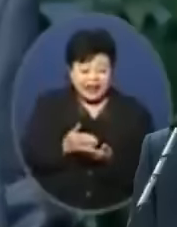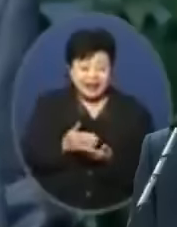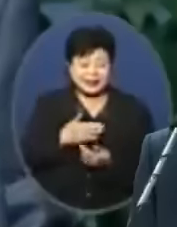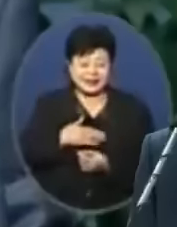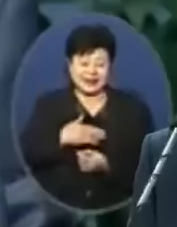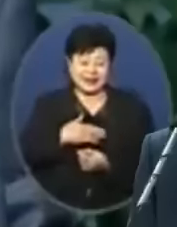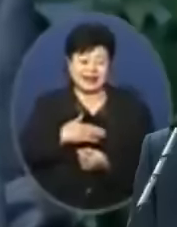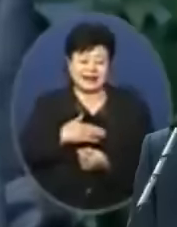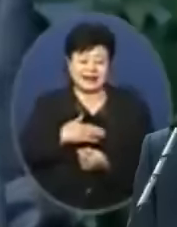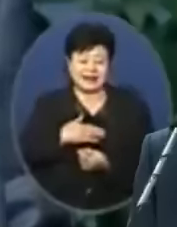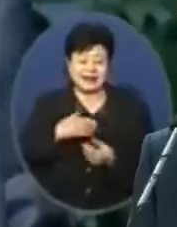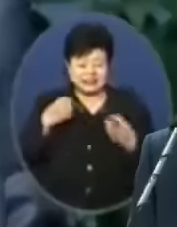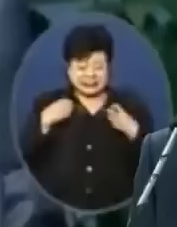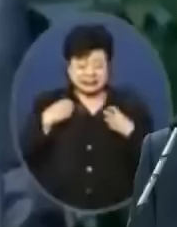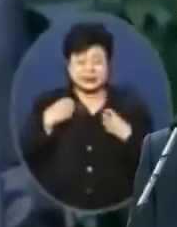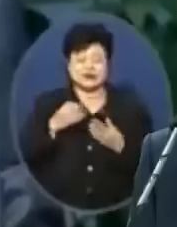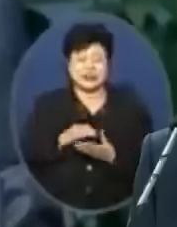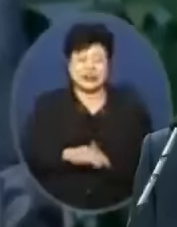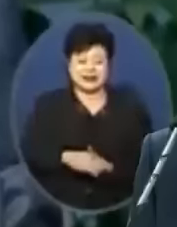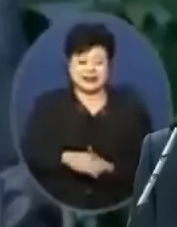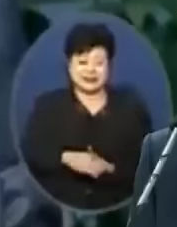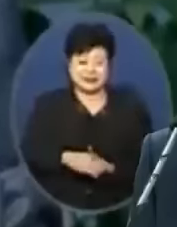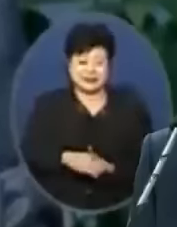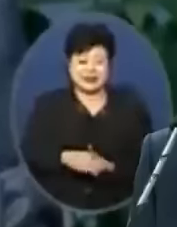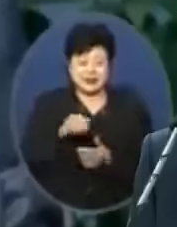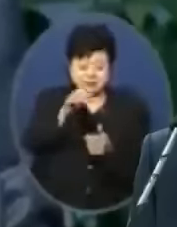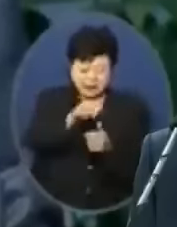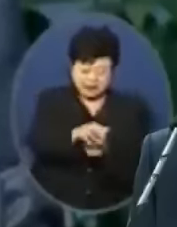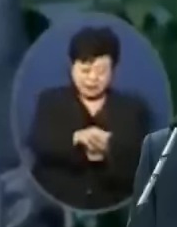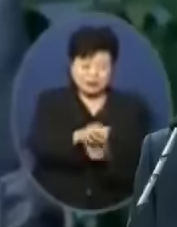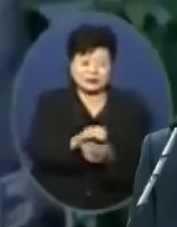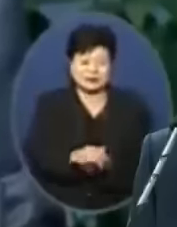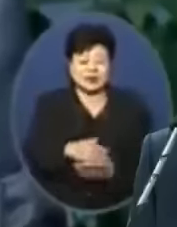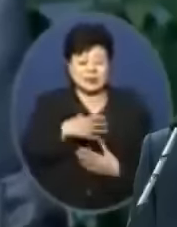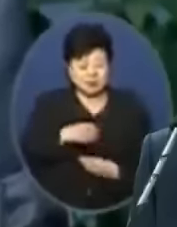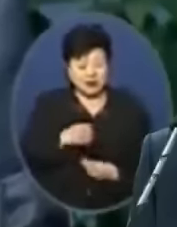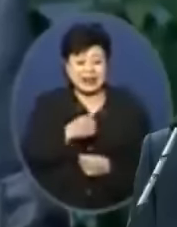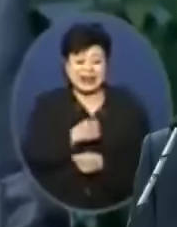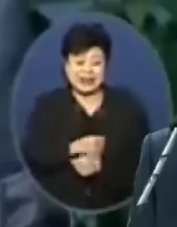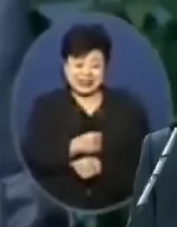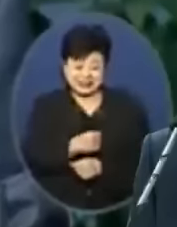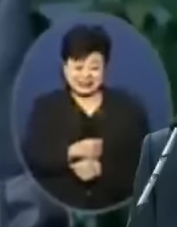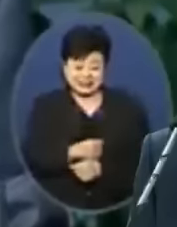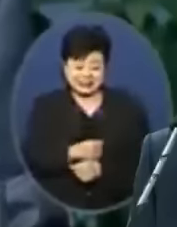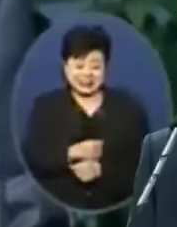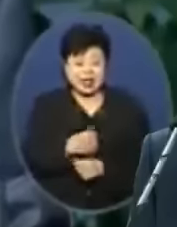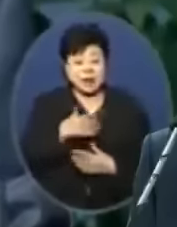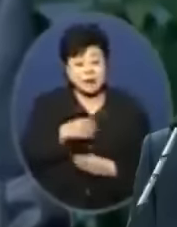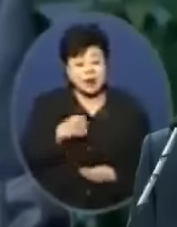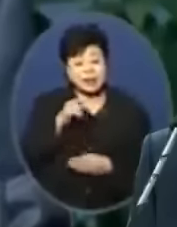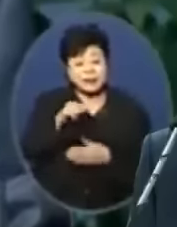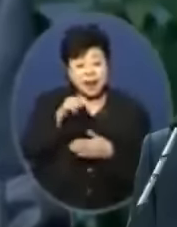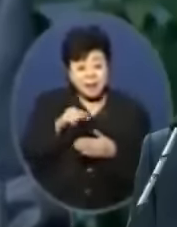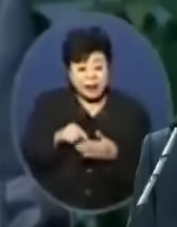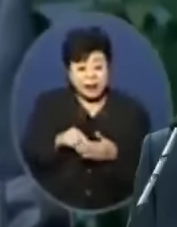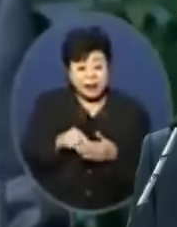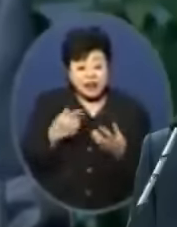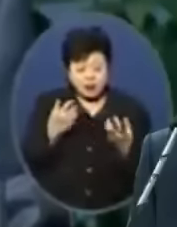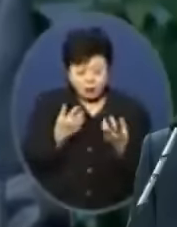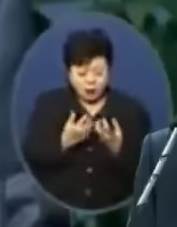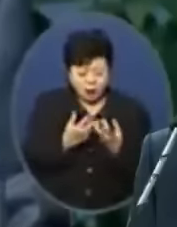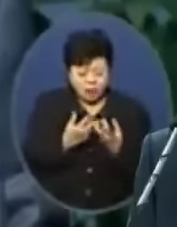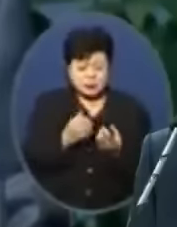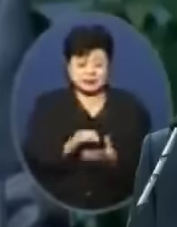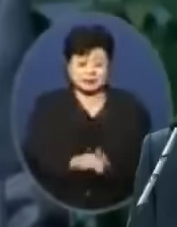내가 책임져 주마. 내게 맡기고 평안하라. 이 평안이 마음속에 가득